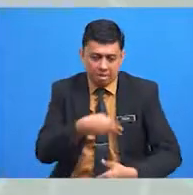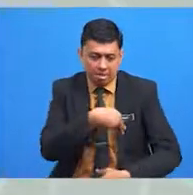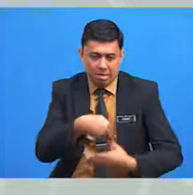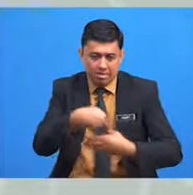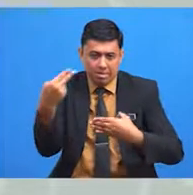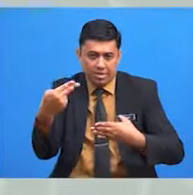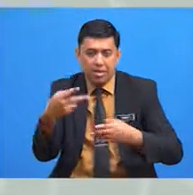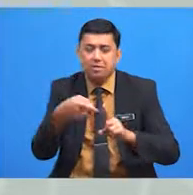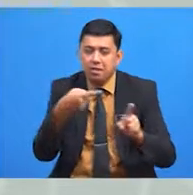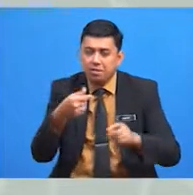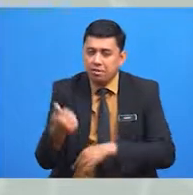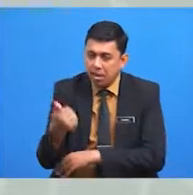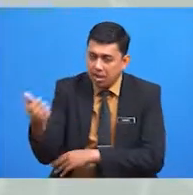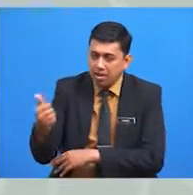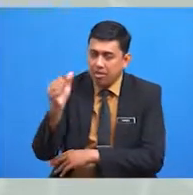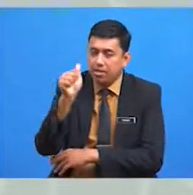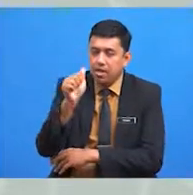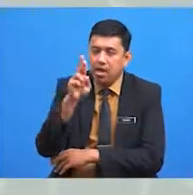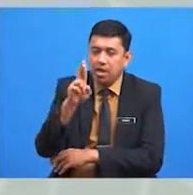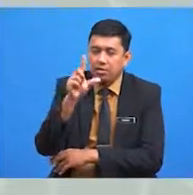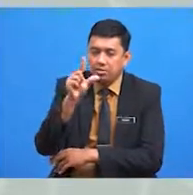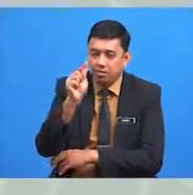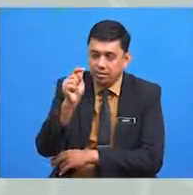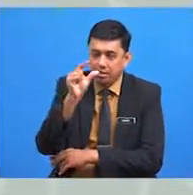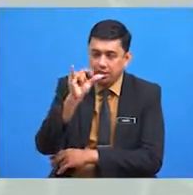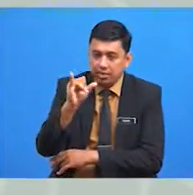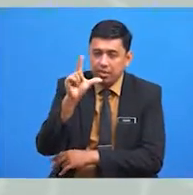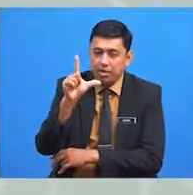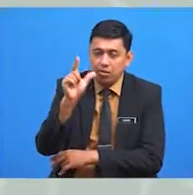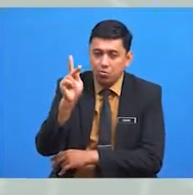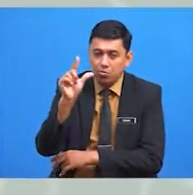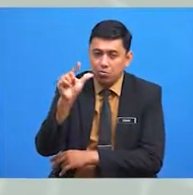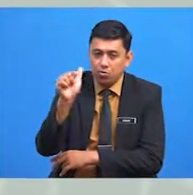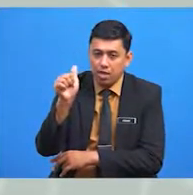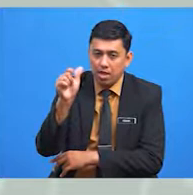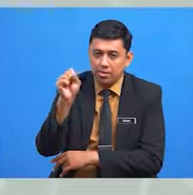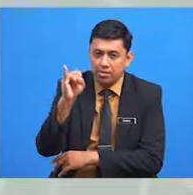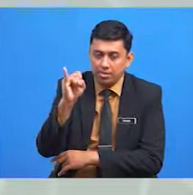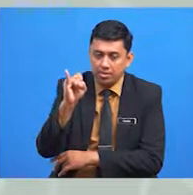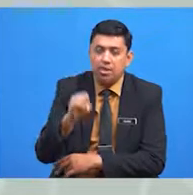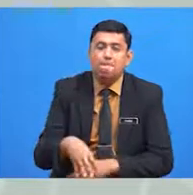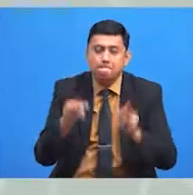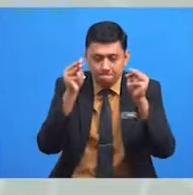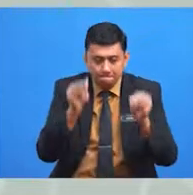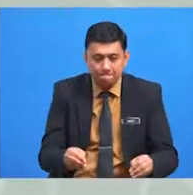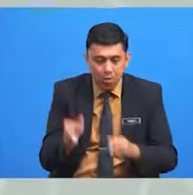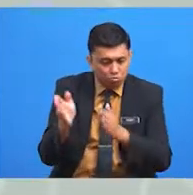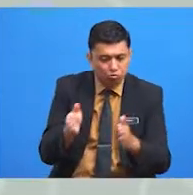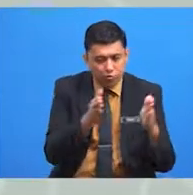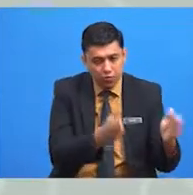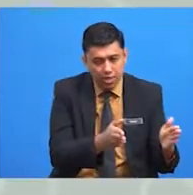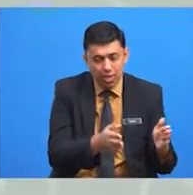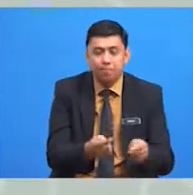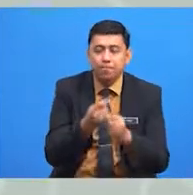artikulasi dan artikulator manusia. Mempunyai sistem, iaitu susunan tertentu